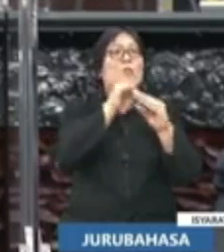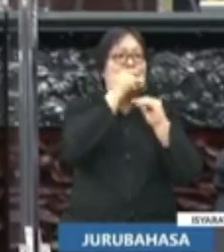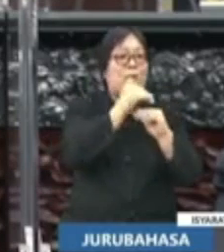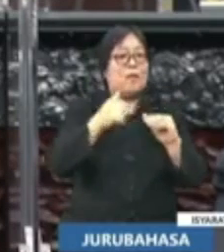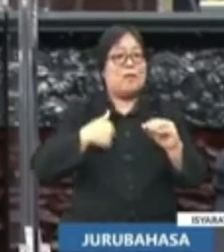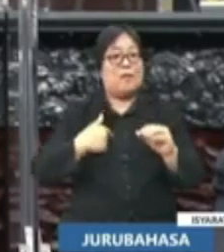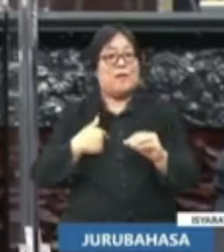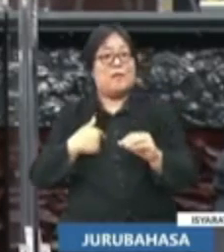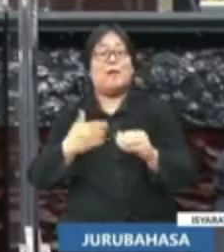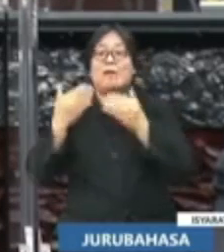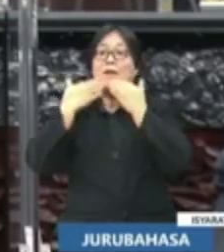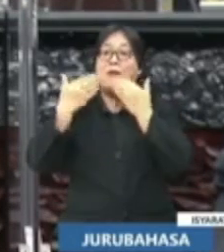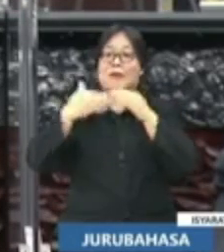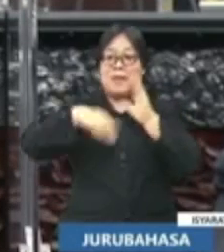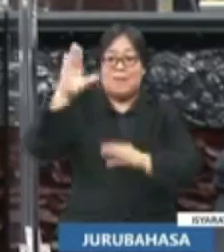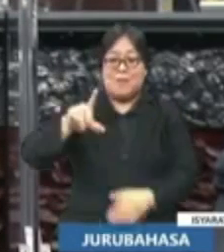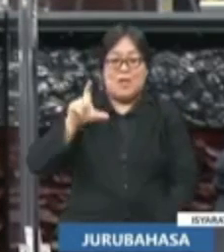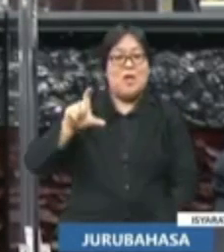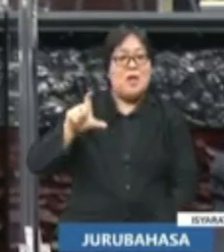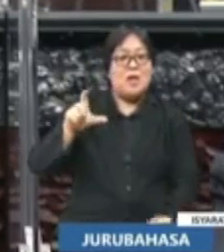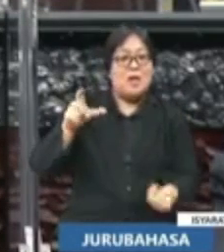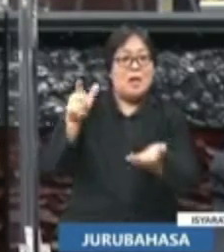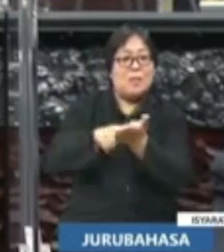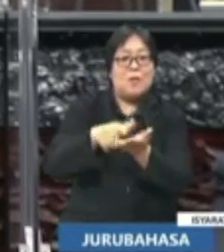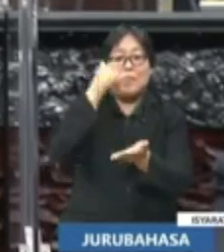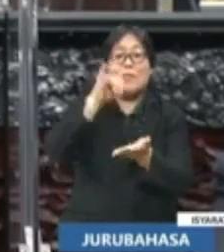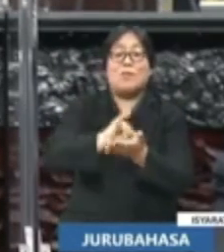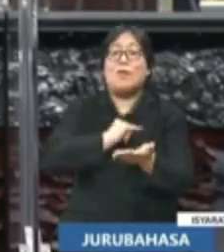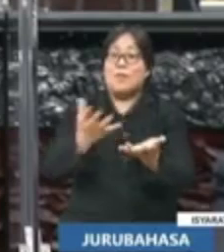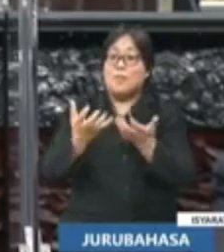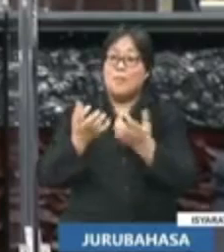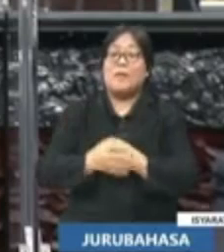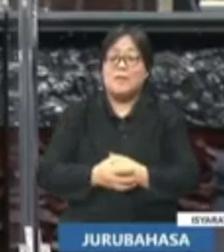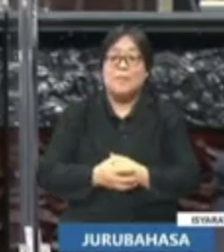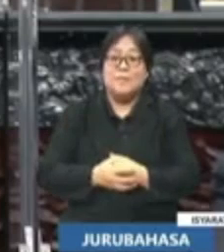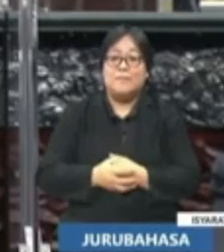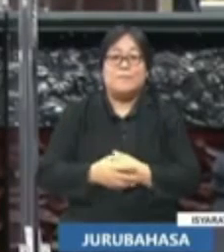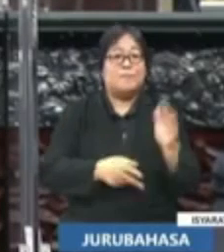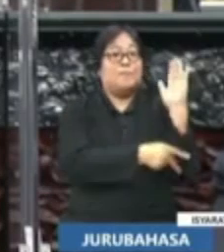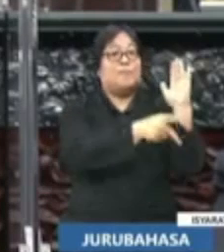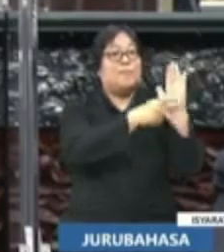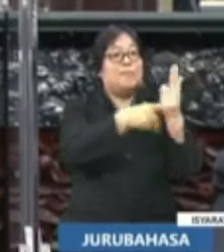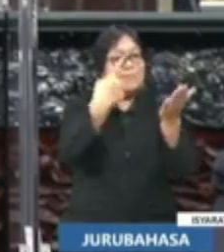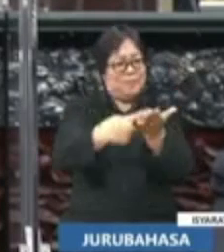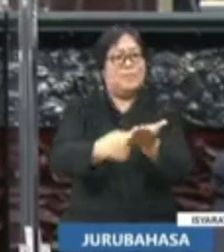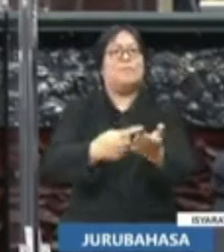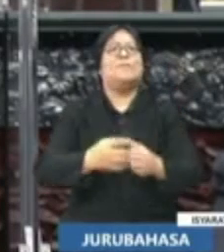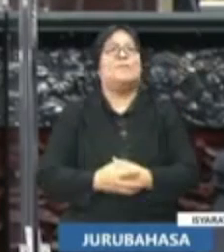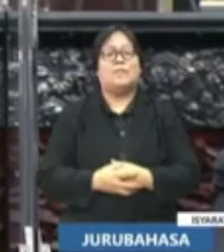Sumber saya alhamdulillah lebih daripada itu. Sebab itu saya nak bawa ini supaya parlimen